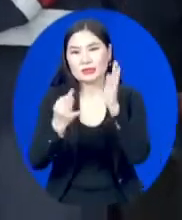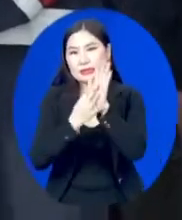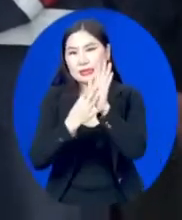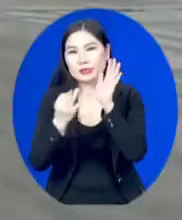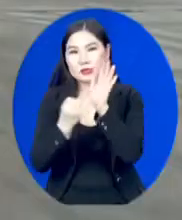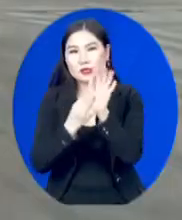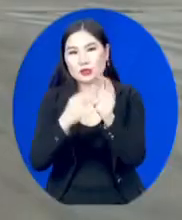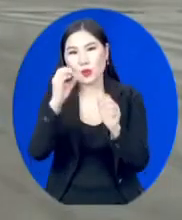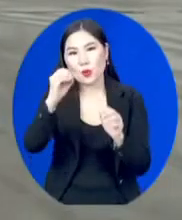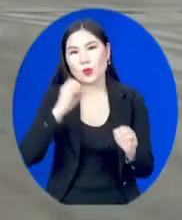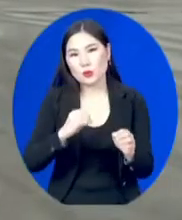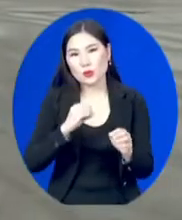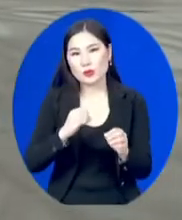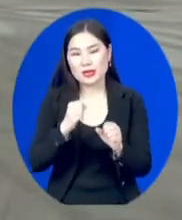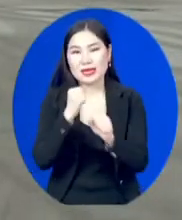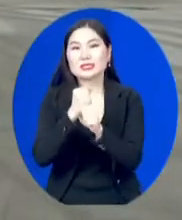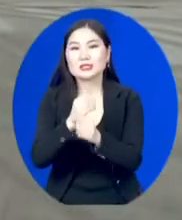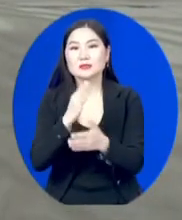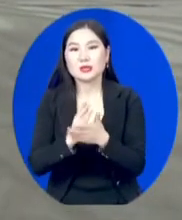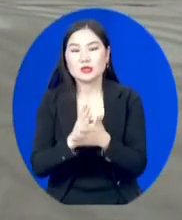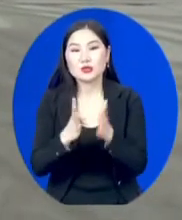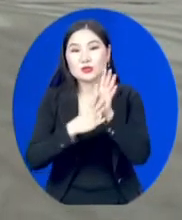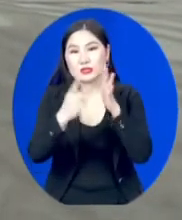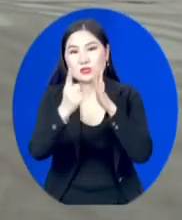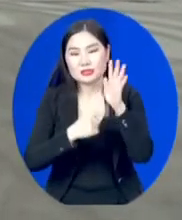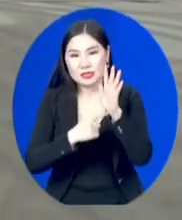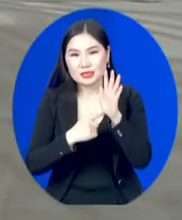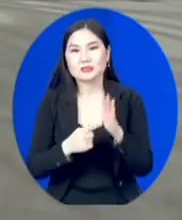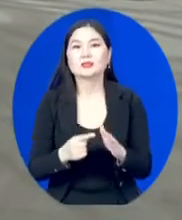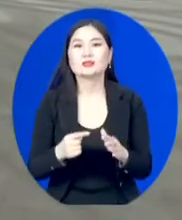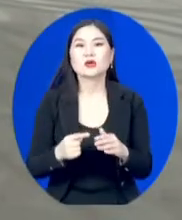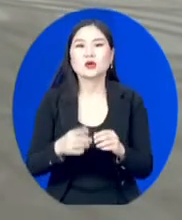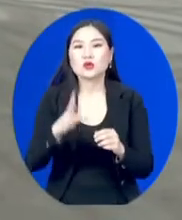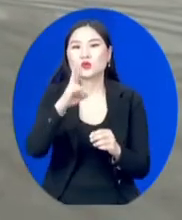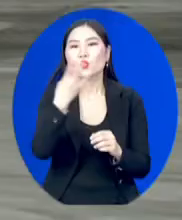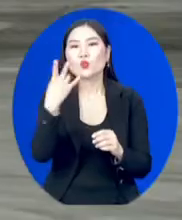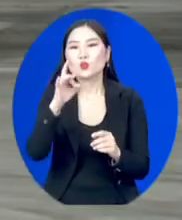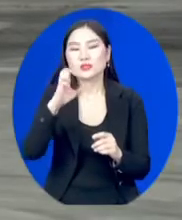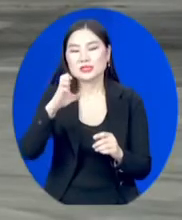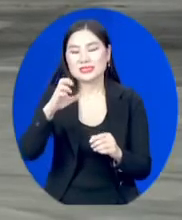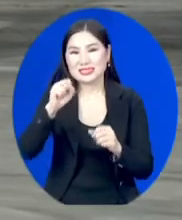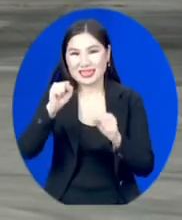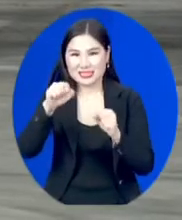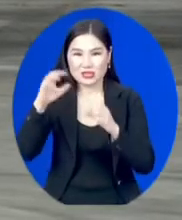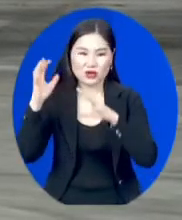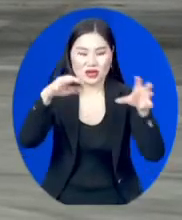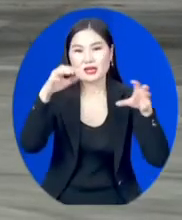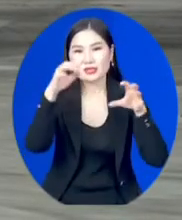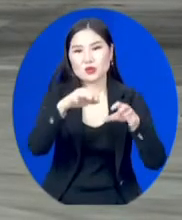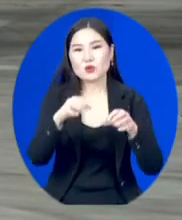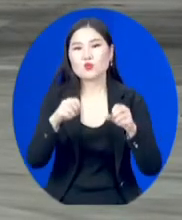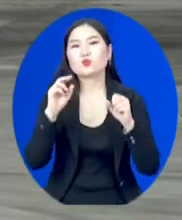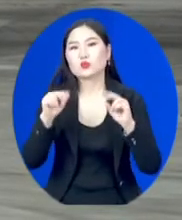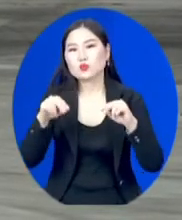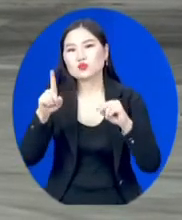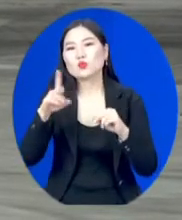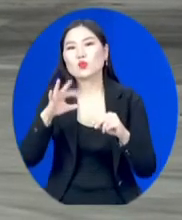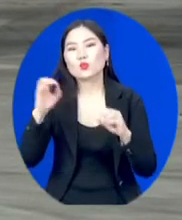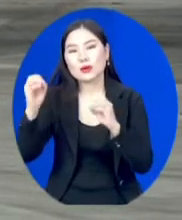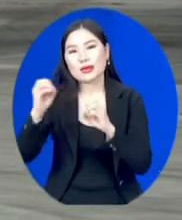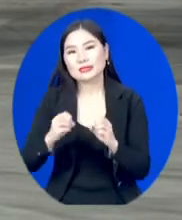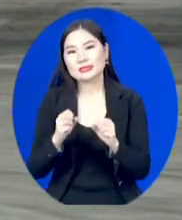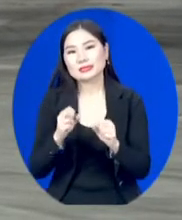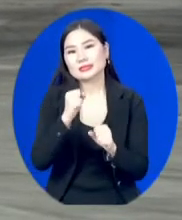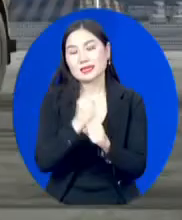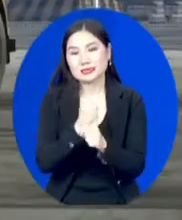87% гүйцэтгэлтэй 9-р сард нүүрс ачиж буулгах терминал бүрэн ашиглалтанд орно. За ингэснээр энэ бомбоор нүүрсний экспорт